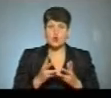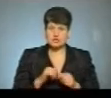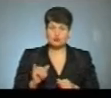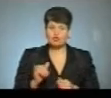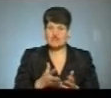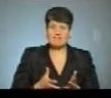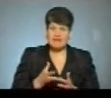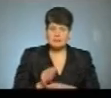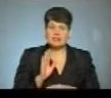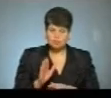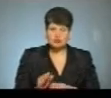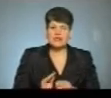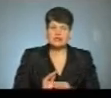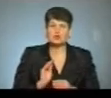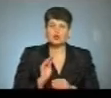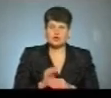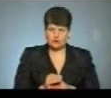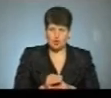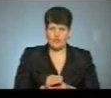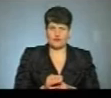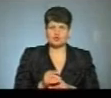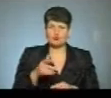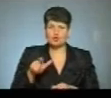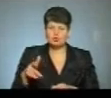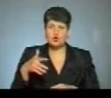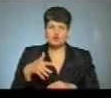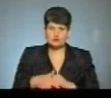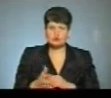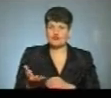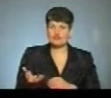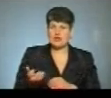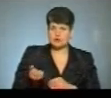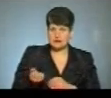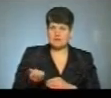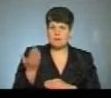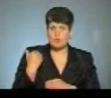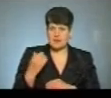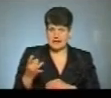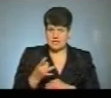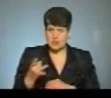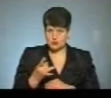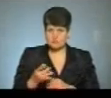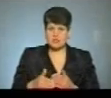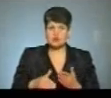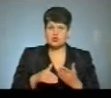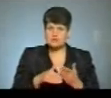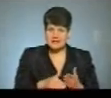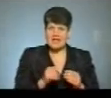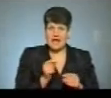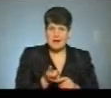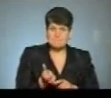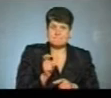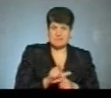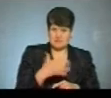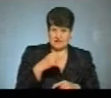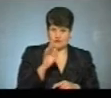буде додаткова. Тобто з доплатою, щоб люди розуміли, що вони отримали в попередніх розмірах субсидії, а оце підвищення, що на 50%,